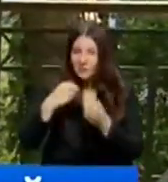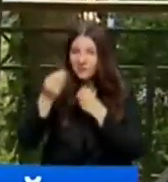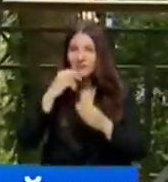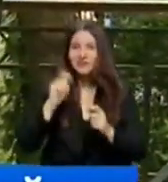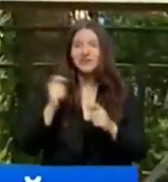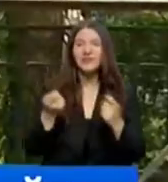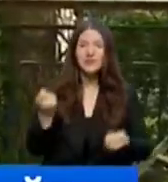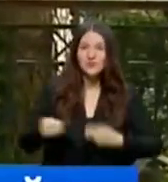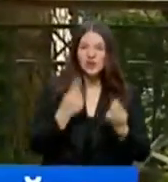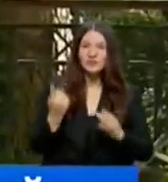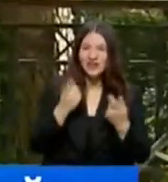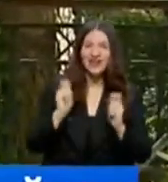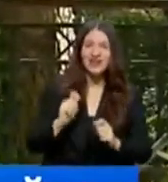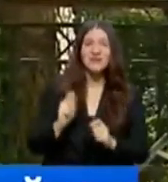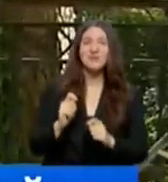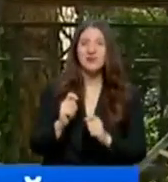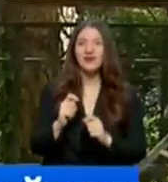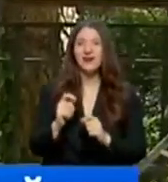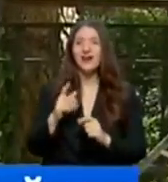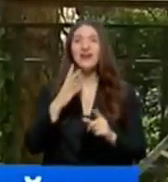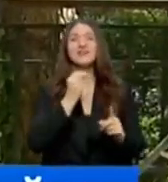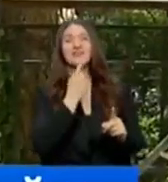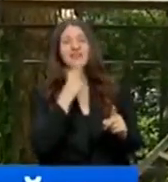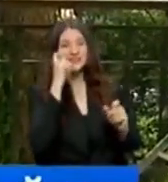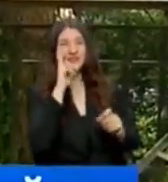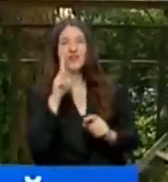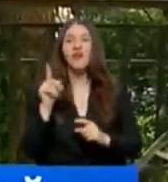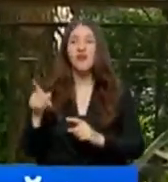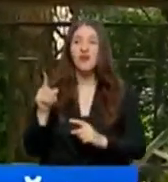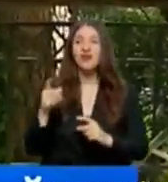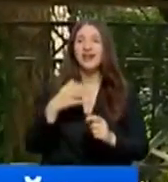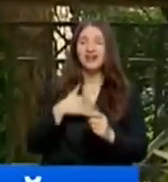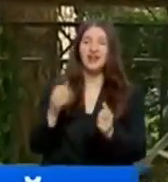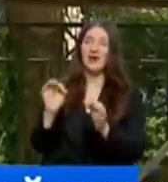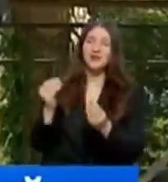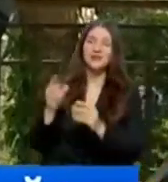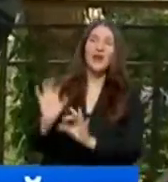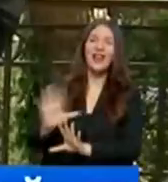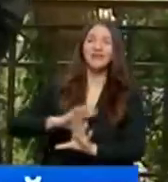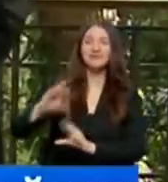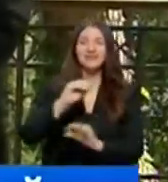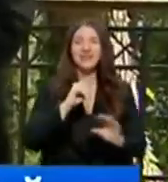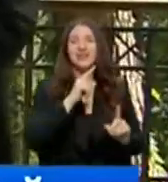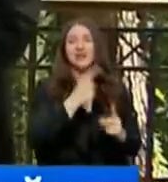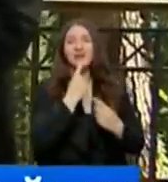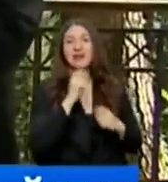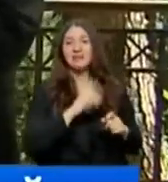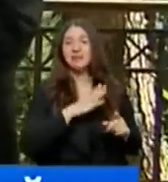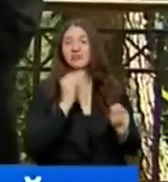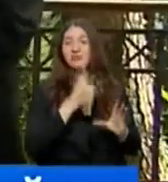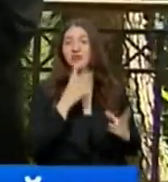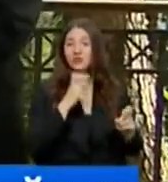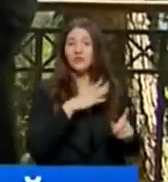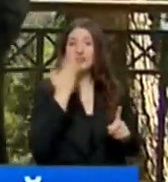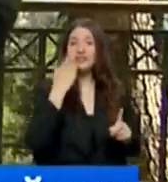çalışıyor, uğraşıyor, bir şeyler yapıyor. Çok sevimli fotoğraflar yansıdı. Güzel bir şey. Evet, olağanüstü. Çocuklar peki. Öyle zaten. Efendim hoş geldiniz. Sizinle hoş konuşmak bulduk. İstedim. Çok konu var.